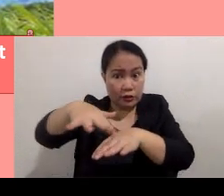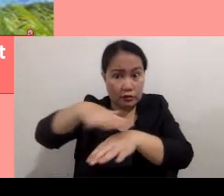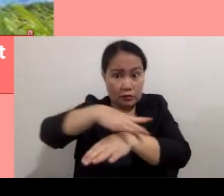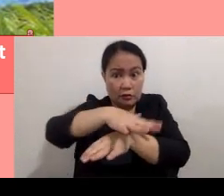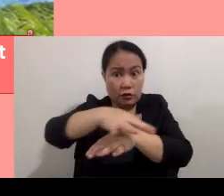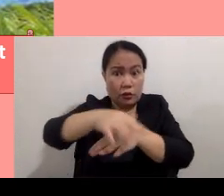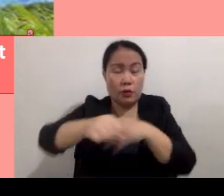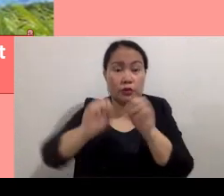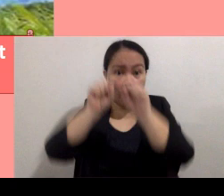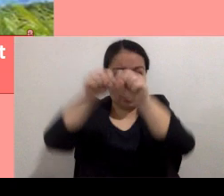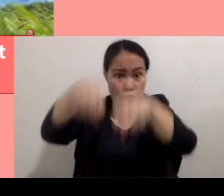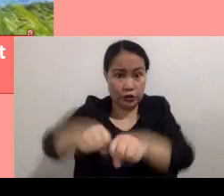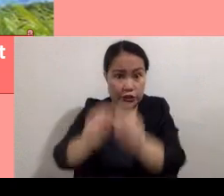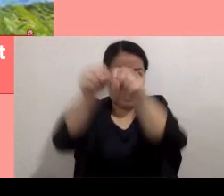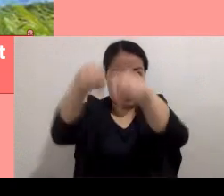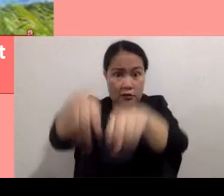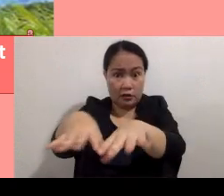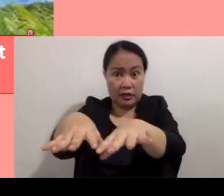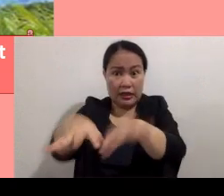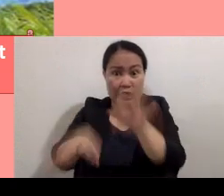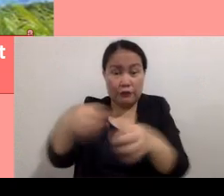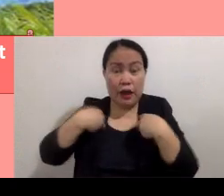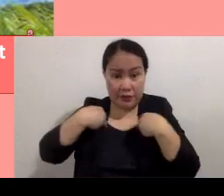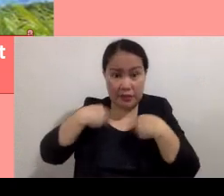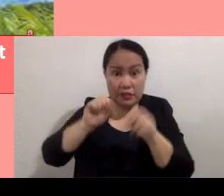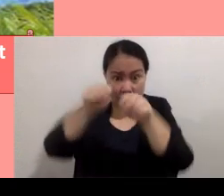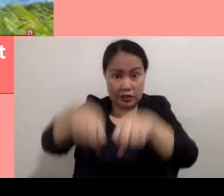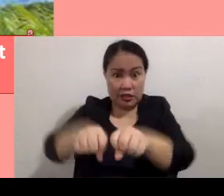ganito ay hindi tayo pwedeng